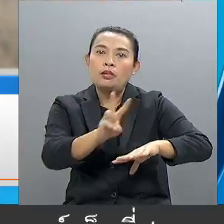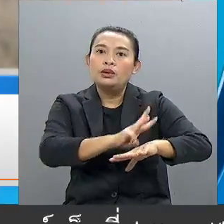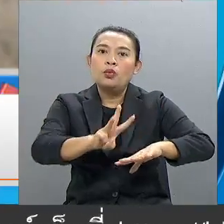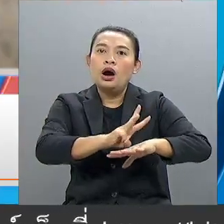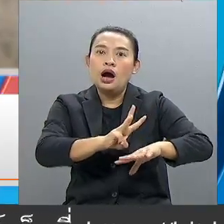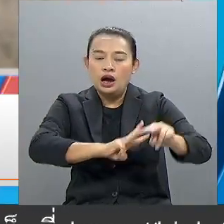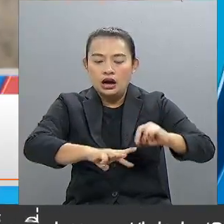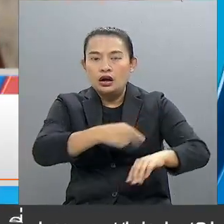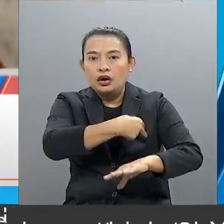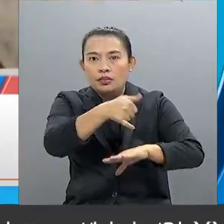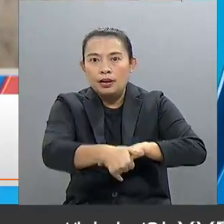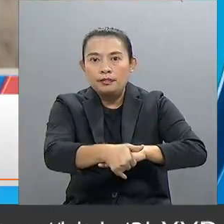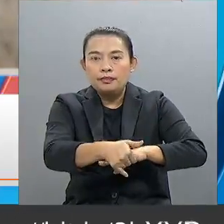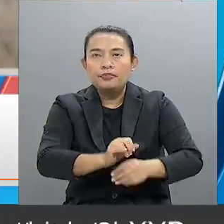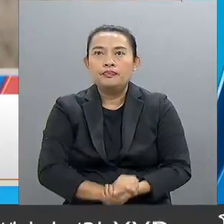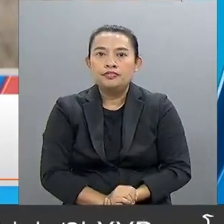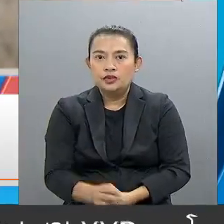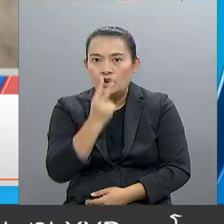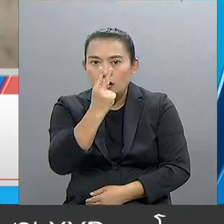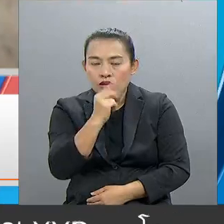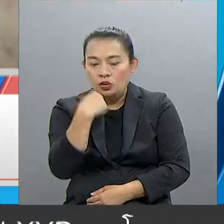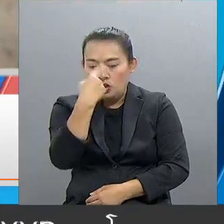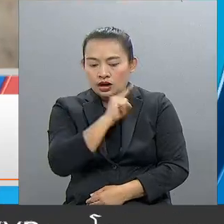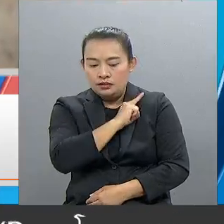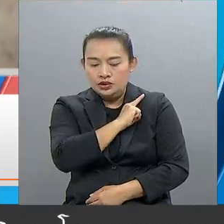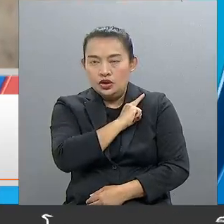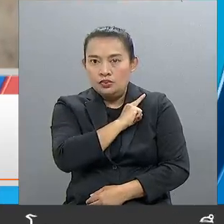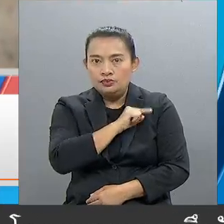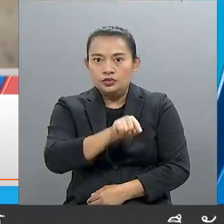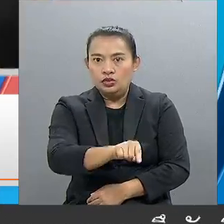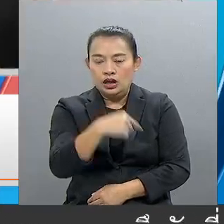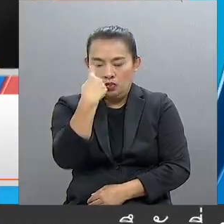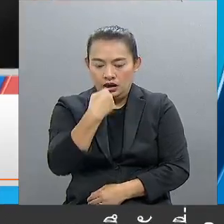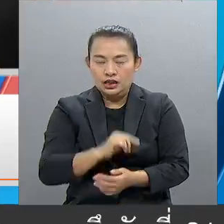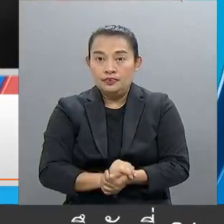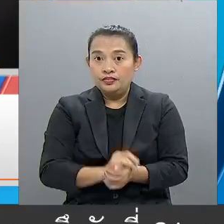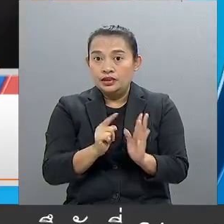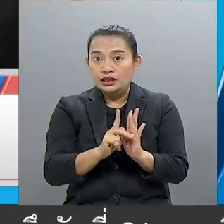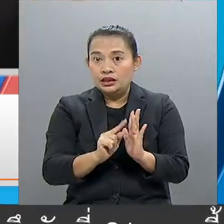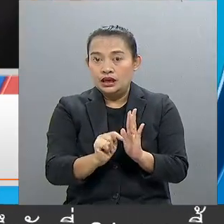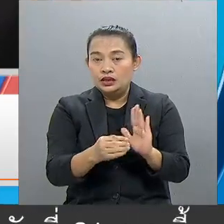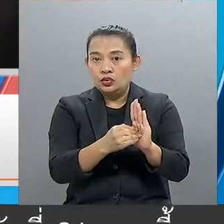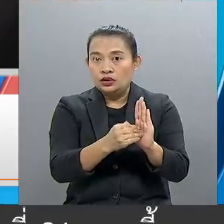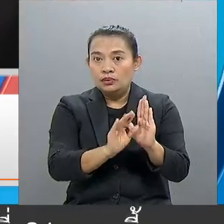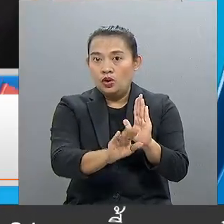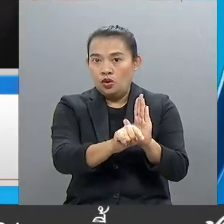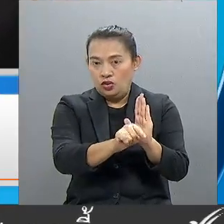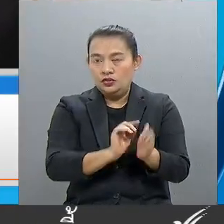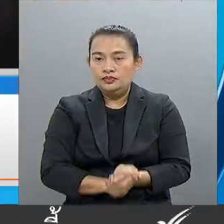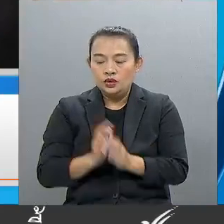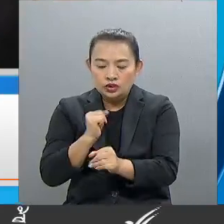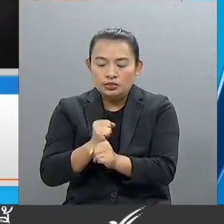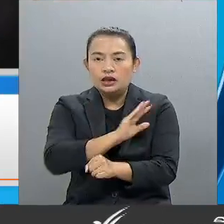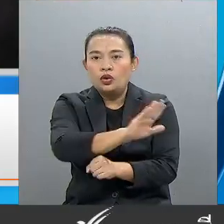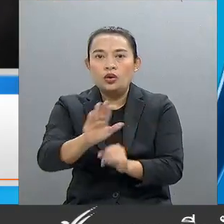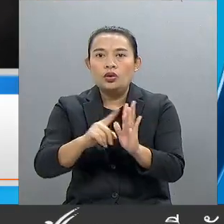กทีนี้มันก็ต้องมาดูว่าหน่วยงานไหนที่เป็นคนรับผิดชอบฝาท่อตรงนั้นถ้าเป็นเขตในกทมก็จะเป็นของกทมของสำนักงานเขตนั้นๆทีนี้ถ้าฟัง